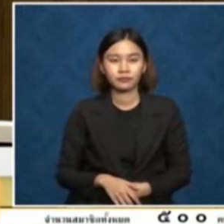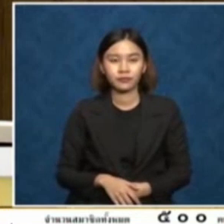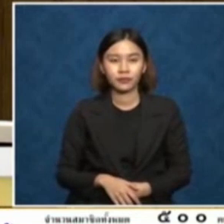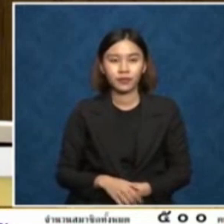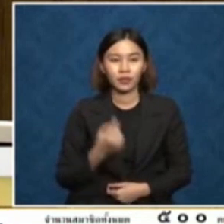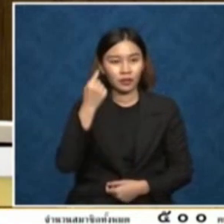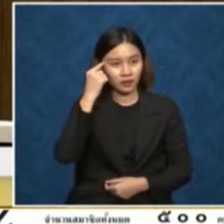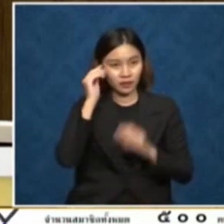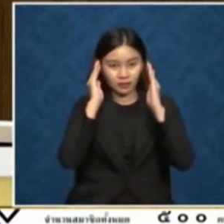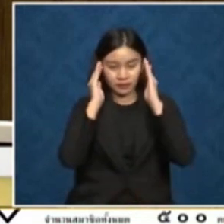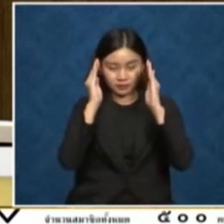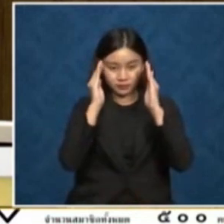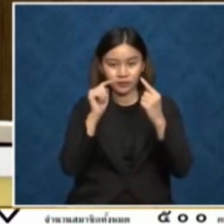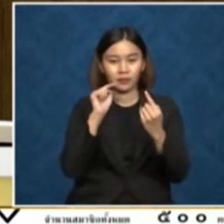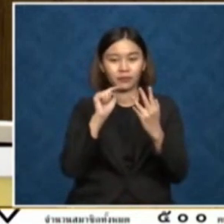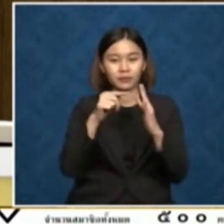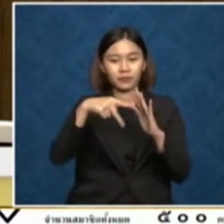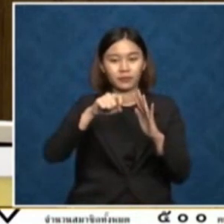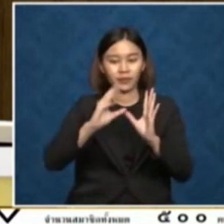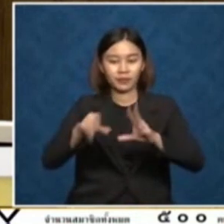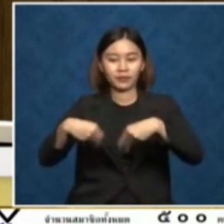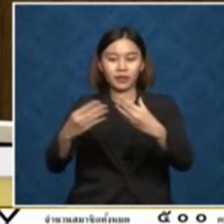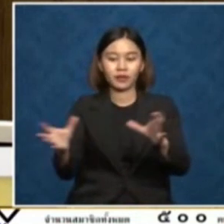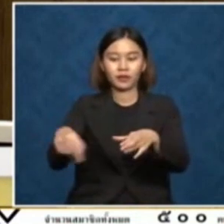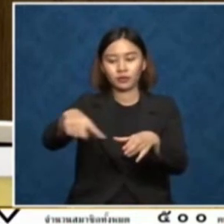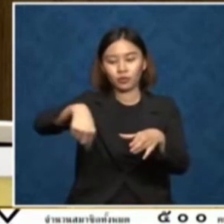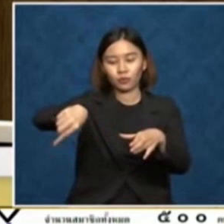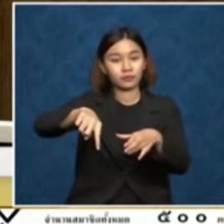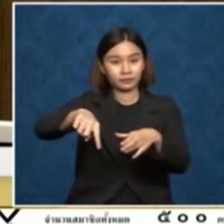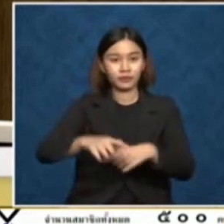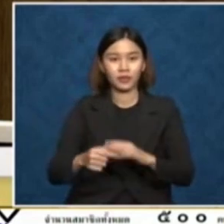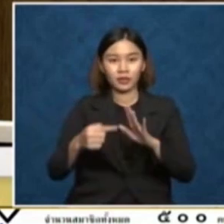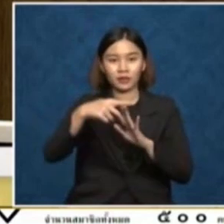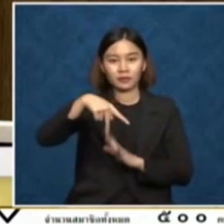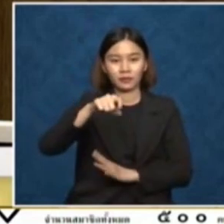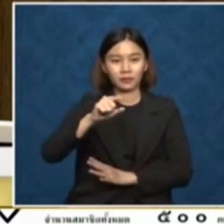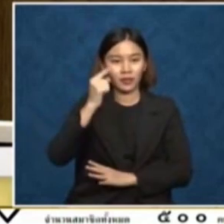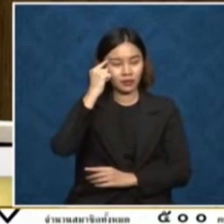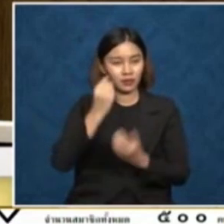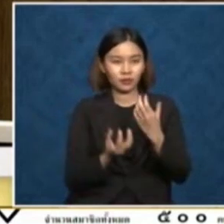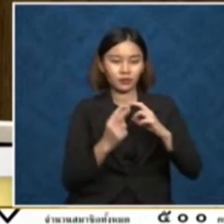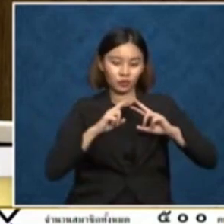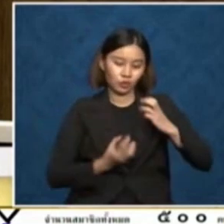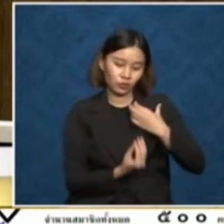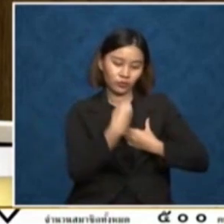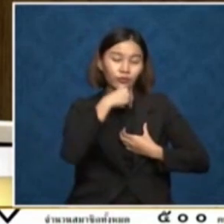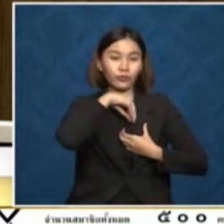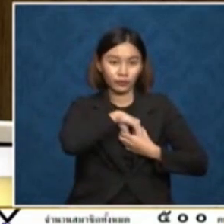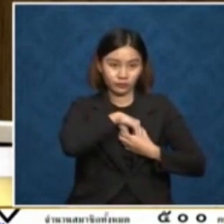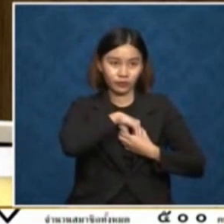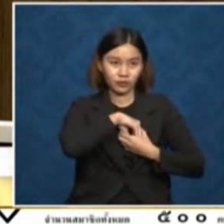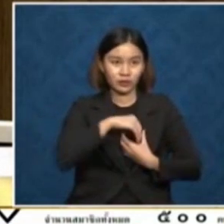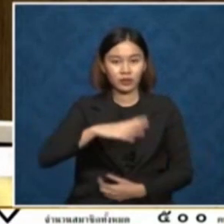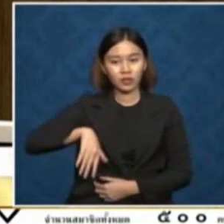จำนงในเรื่องของการระบุเพศให้กับพวกเขาเรื่องเพศเป็นเรื่องที่สำนึกภายใน